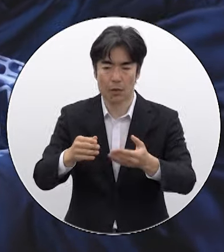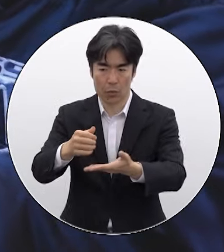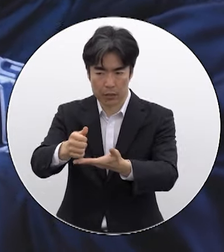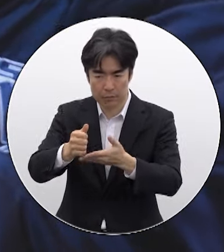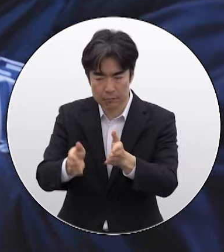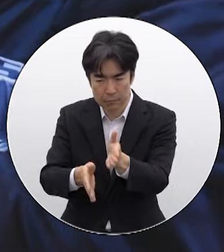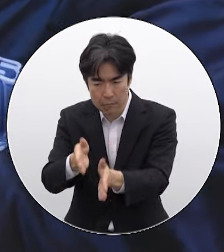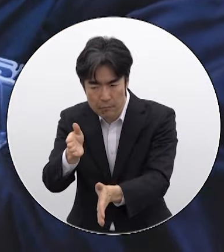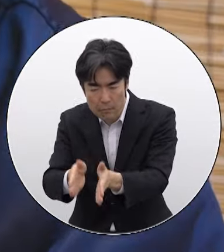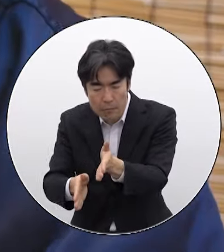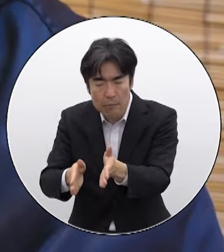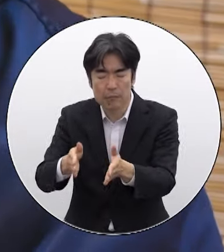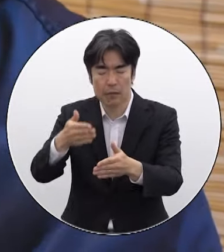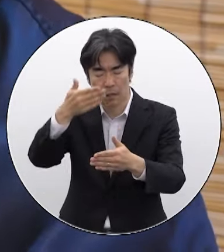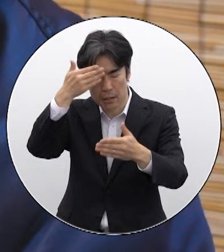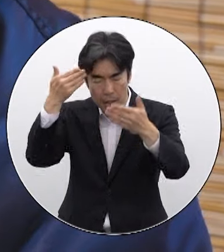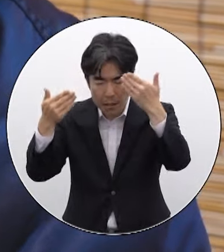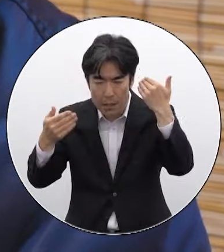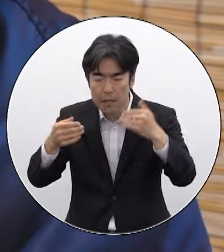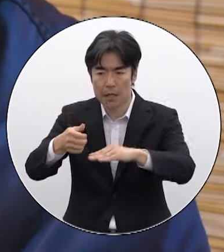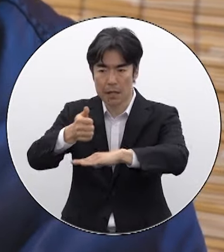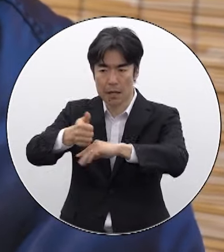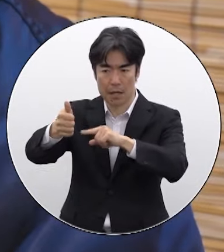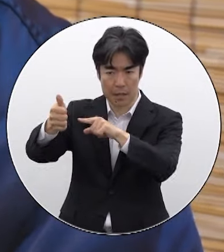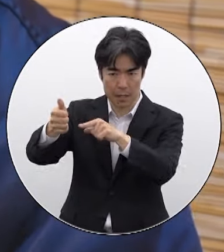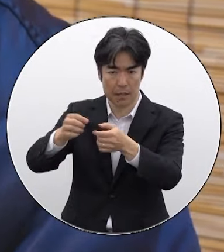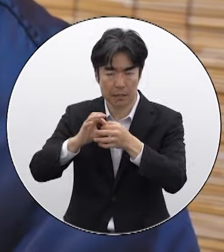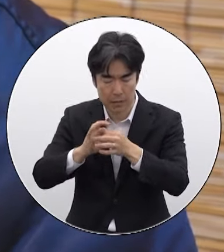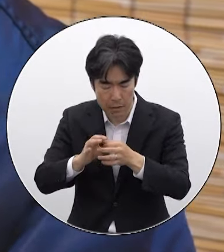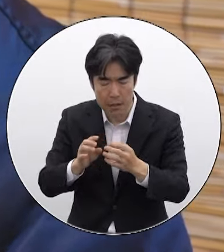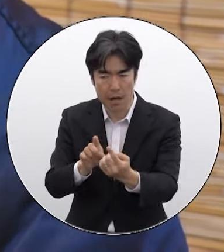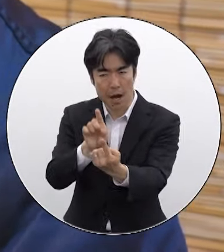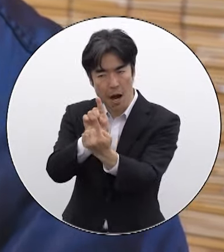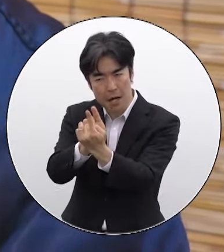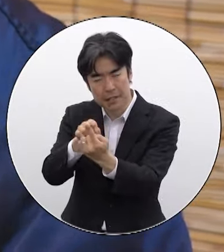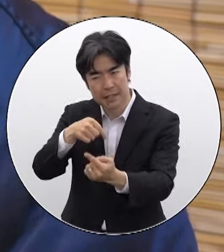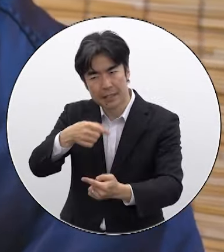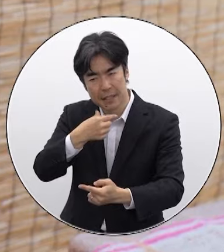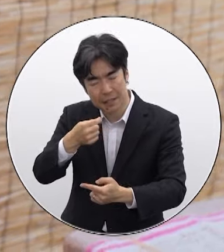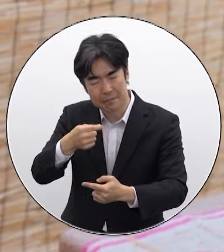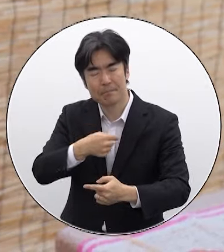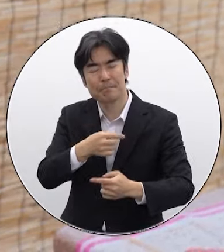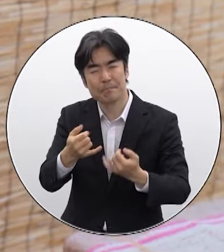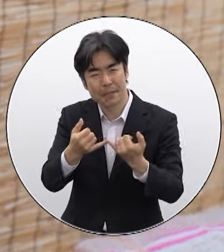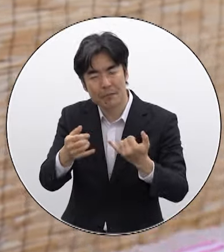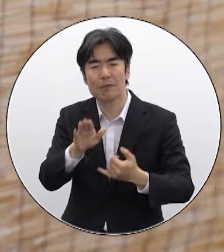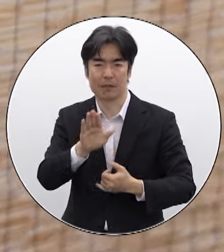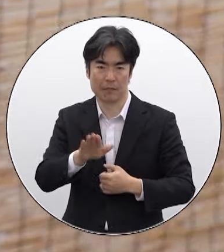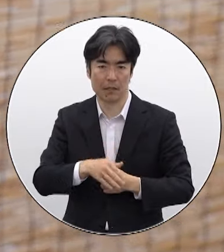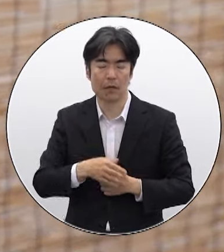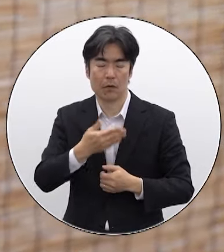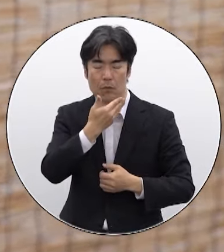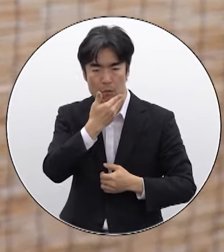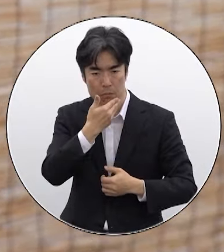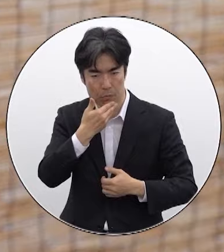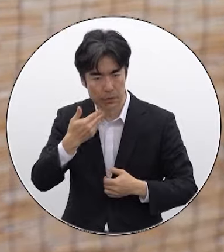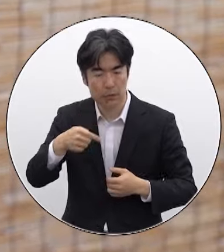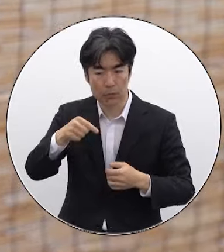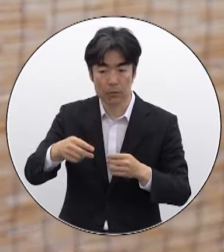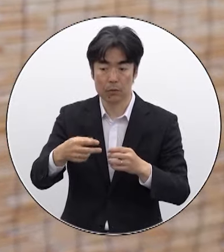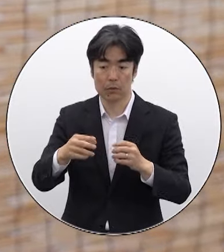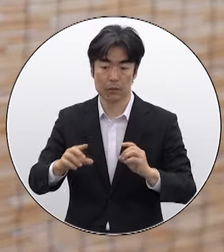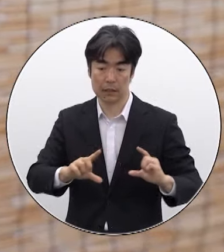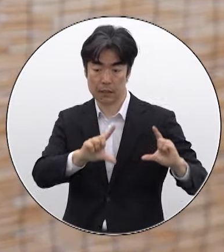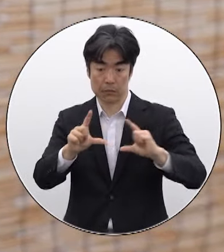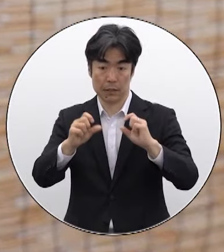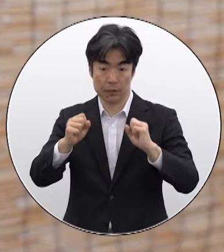丁寧だし、本人に会いに来てるっていう部分も若干あるかなって感じですよね、はい。 あ、美味しいですね。なんかここに